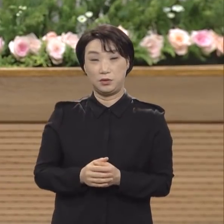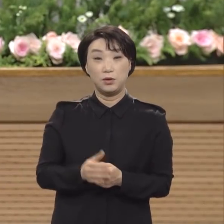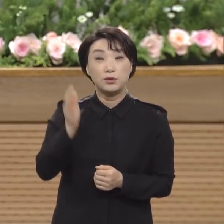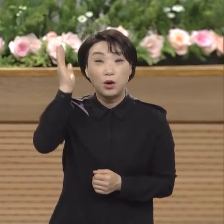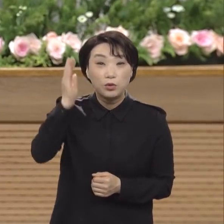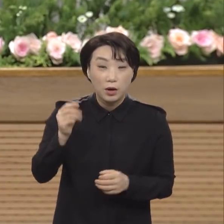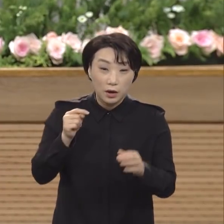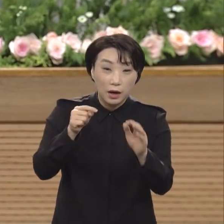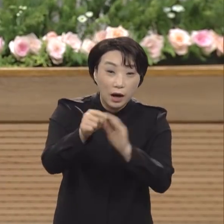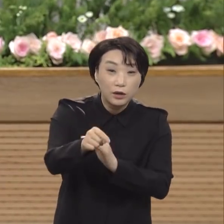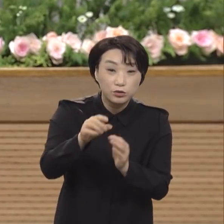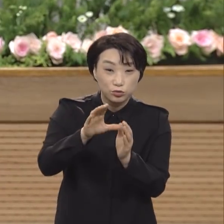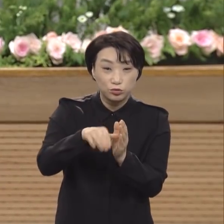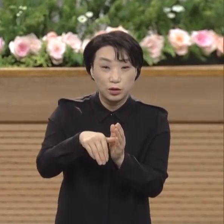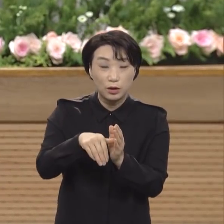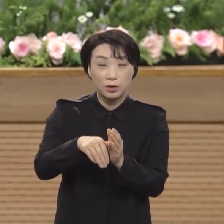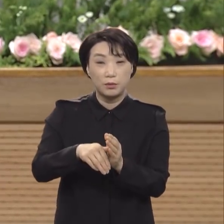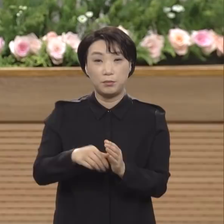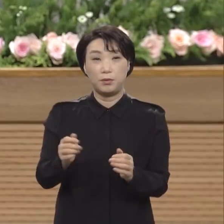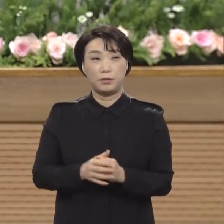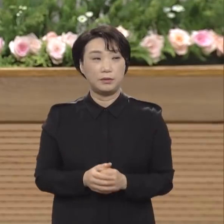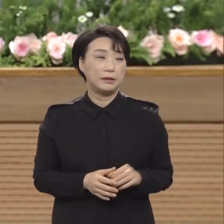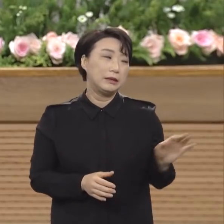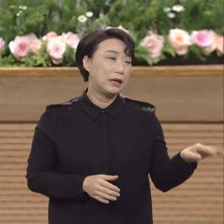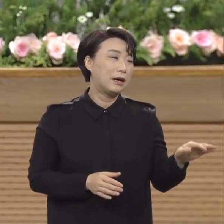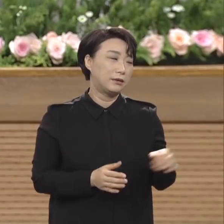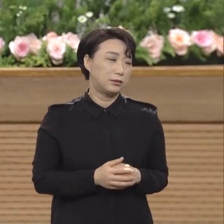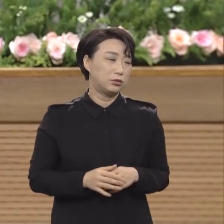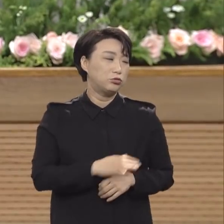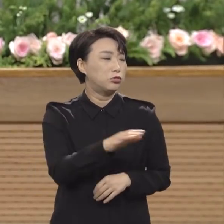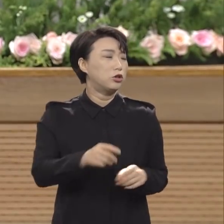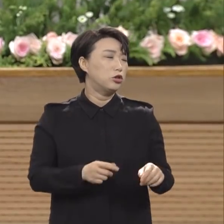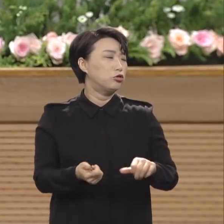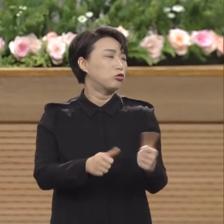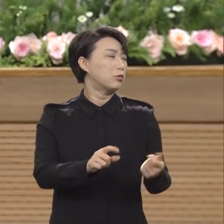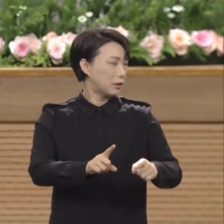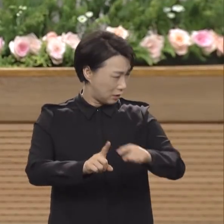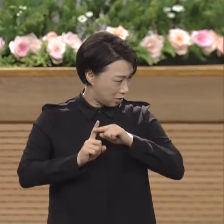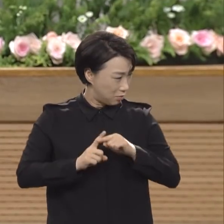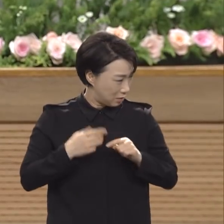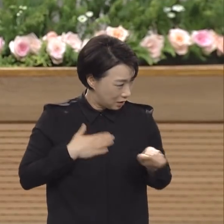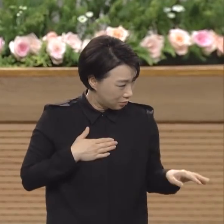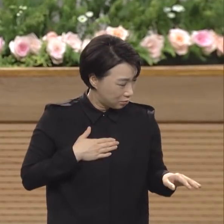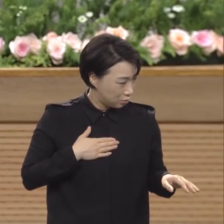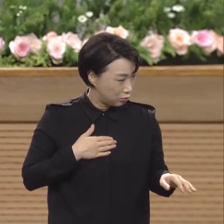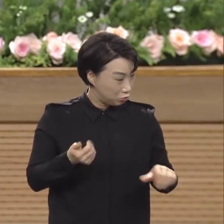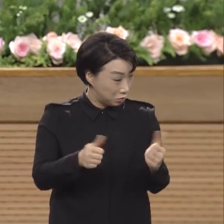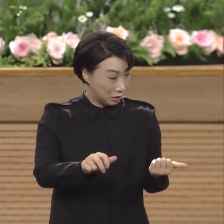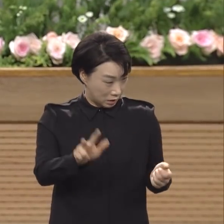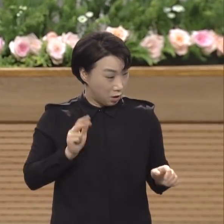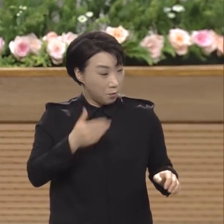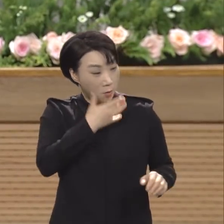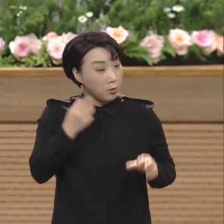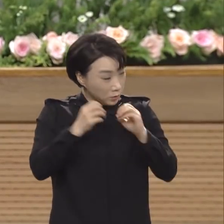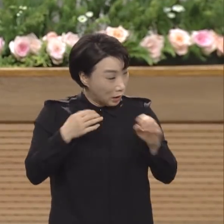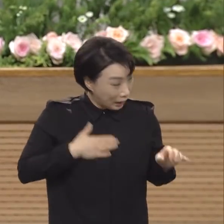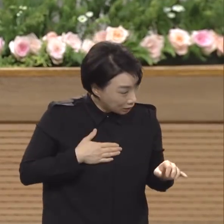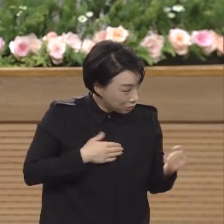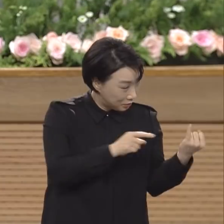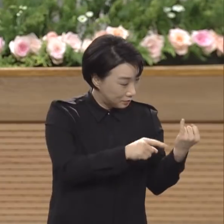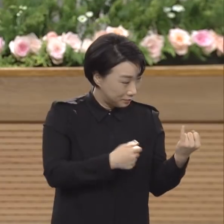설교로 나가면서 야, 우린 죽음을 각오하고 우리 복음 전해야 된다.